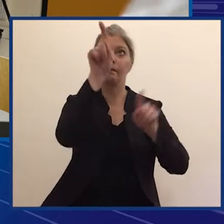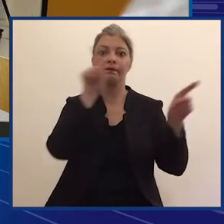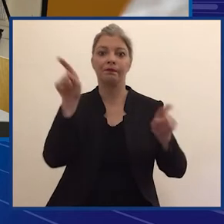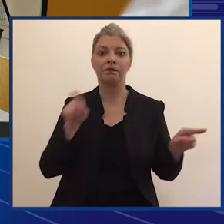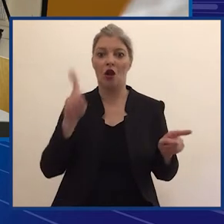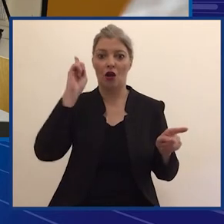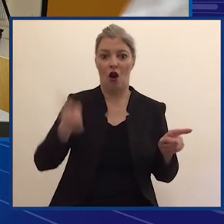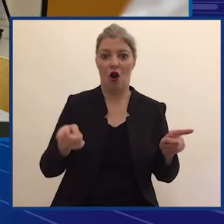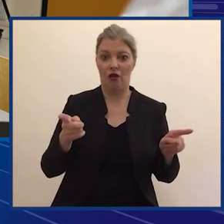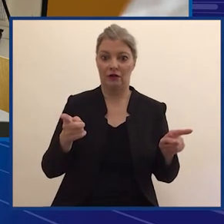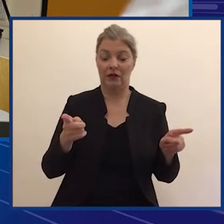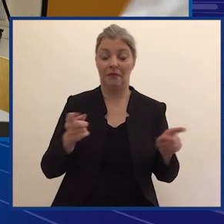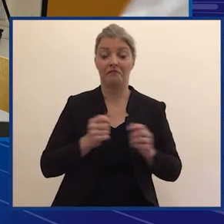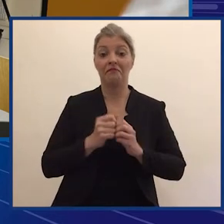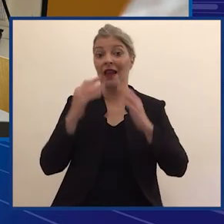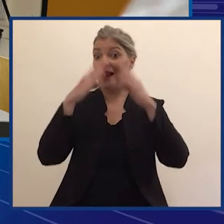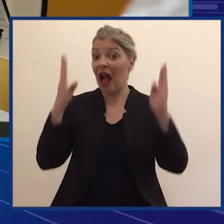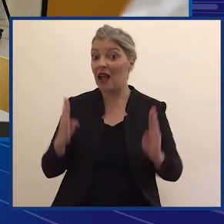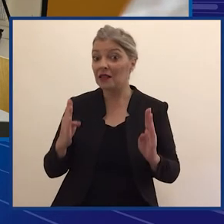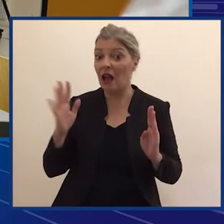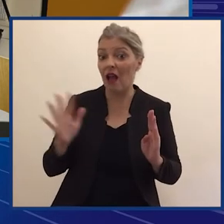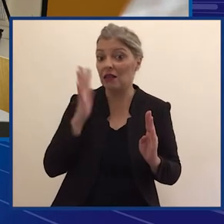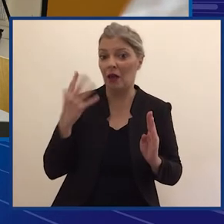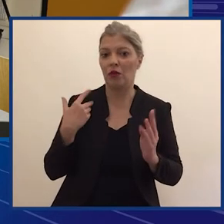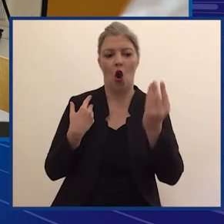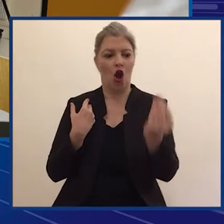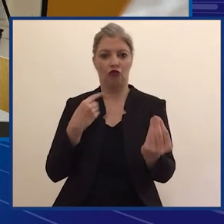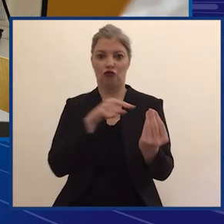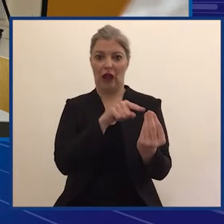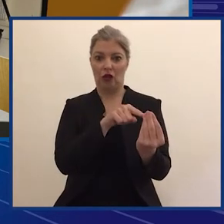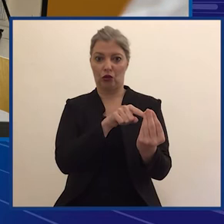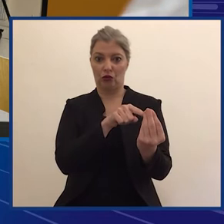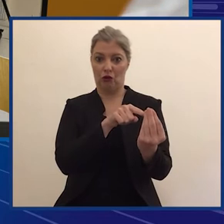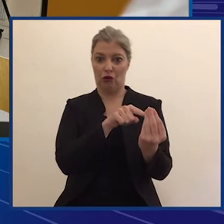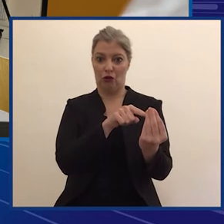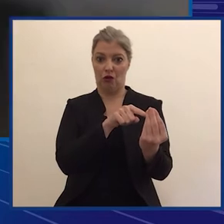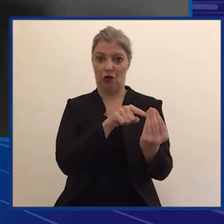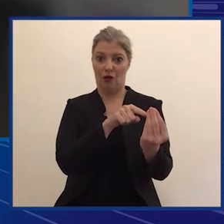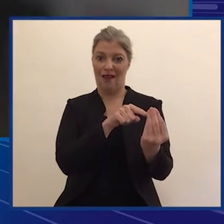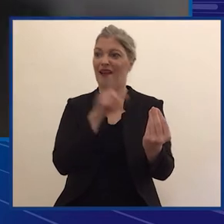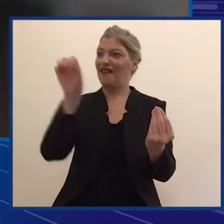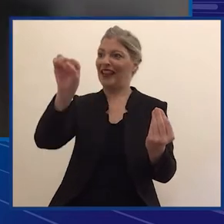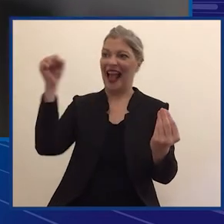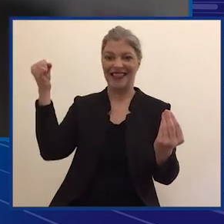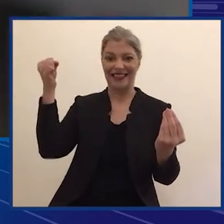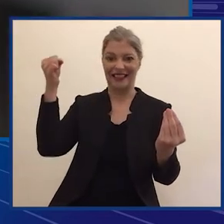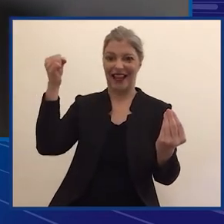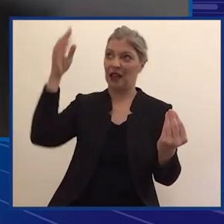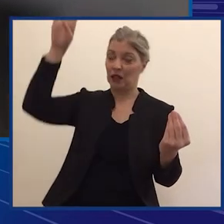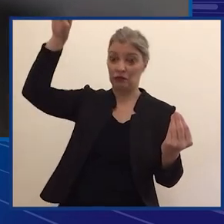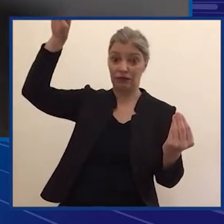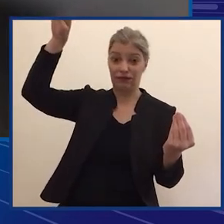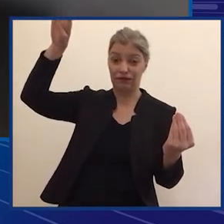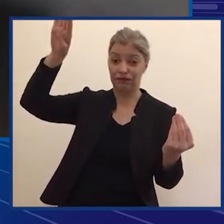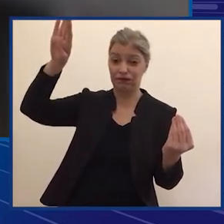insaputa. Quindi pensate nell'esempio della casa se l'oggetto che governa gli oscuranti delle nostre finestre riuscisse a